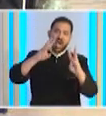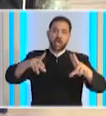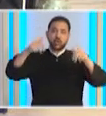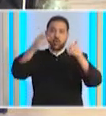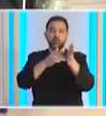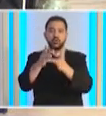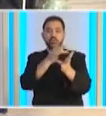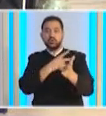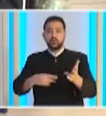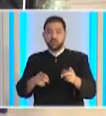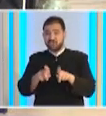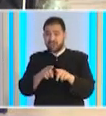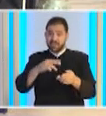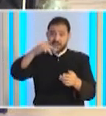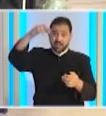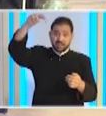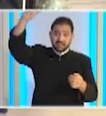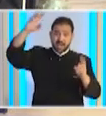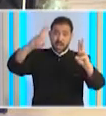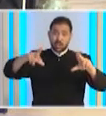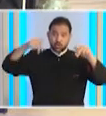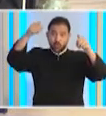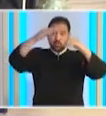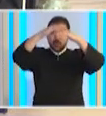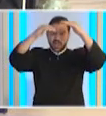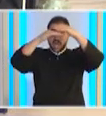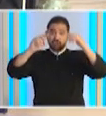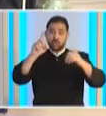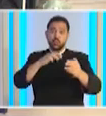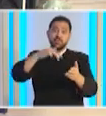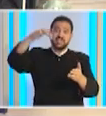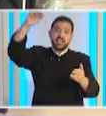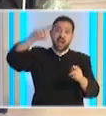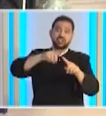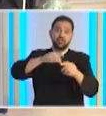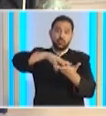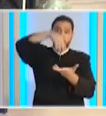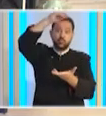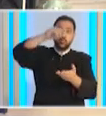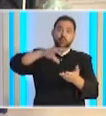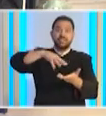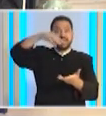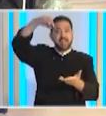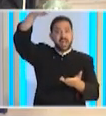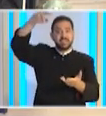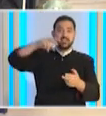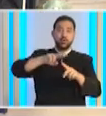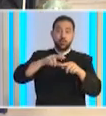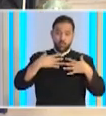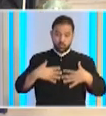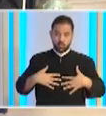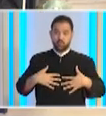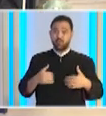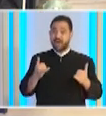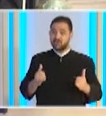Domnului și apoi la înălțarea Domnului. Când se înalță la cer, Dumnezeu nu se înalță numai cu Duhul, ci se înalță cu trupul. Acest